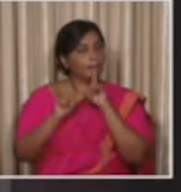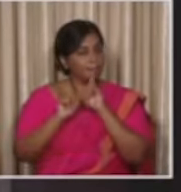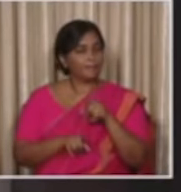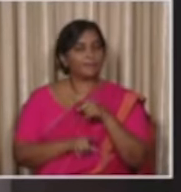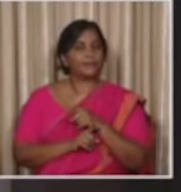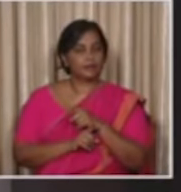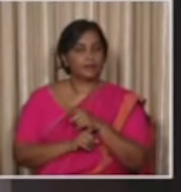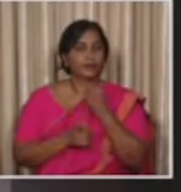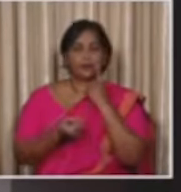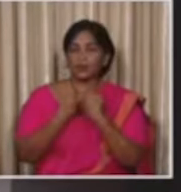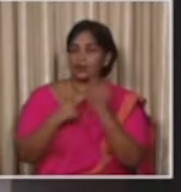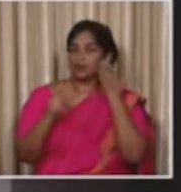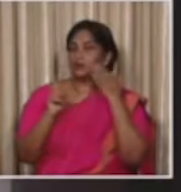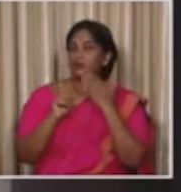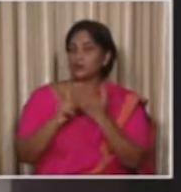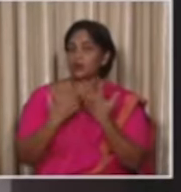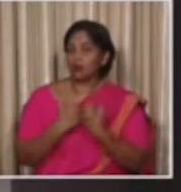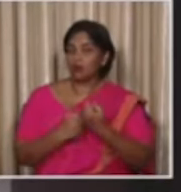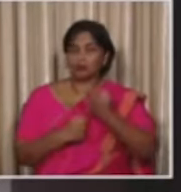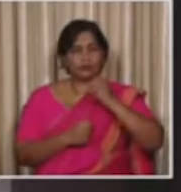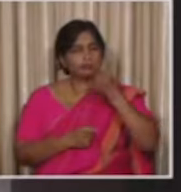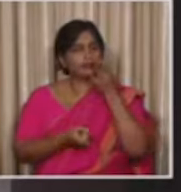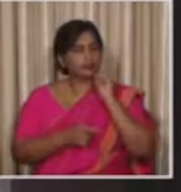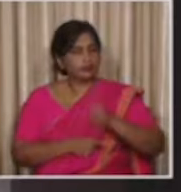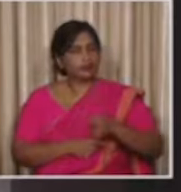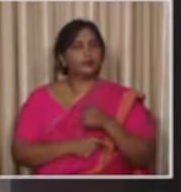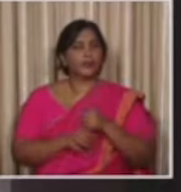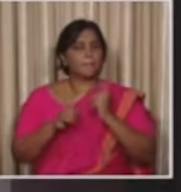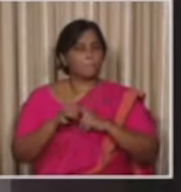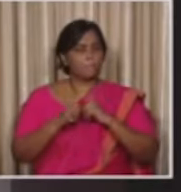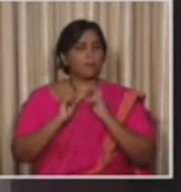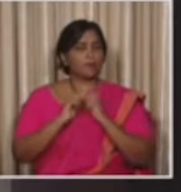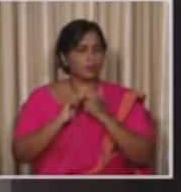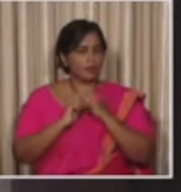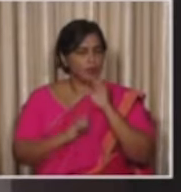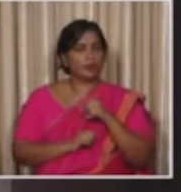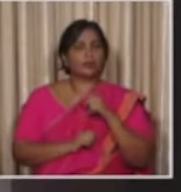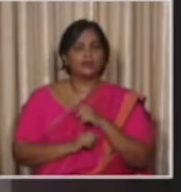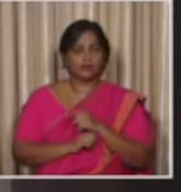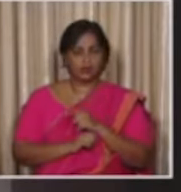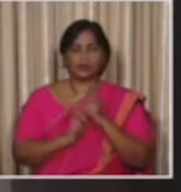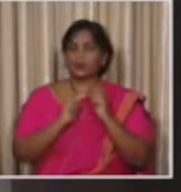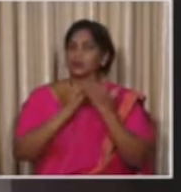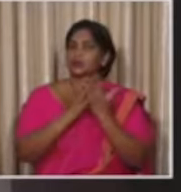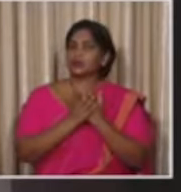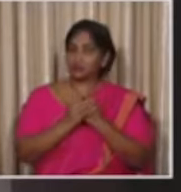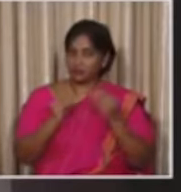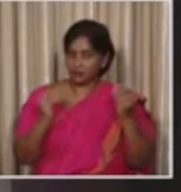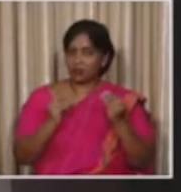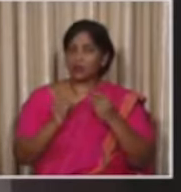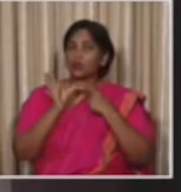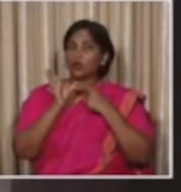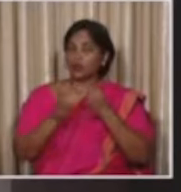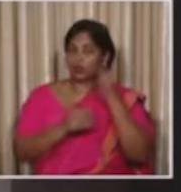එසේනම් ඒ අධ්‍යයනයෙන් ලැබුණු නිගමන ඒ ප්‍රශ්න ගැටළුවලට විසඳුම් සපයන්නට